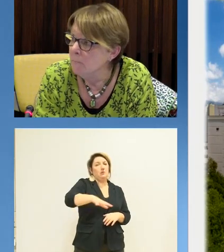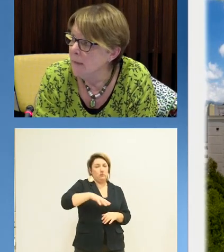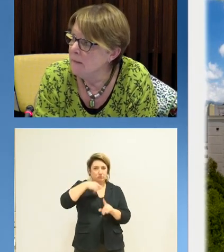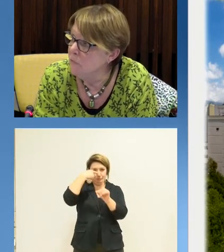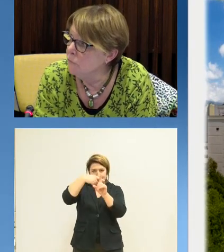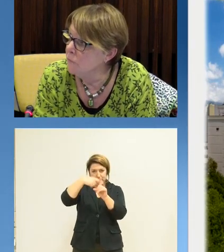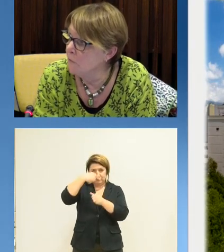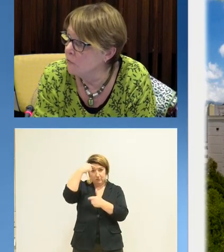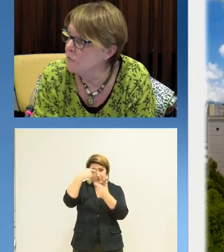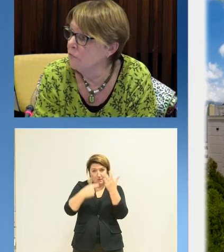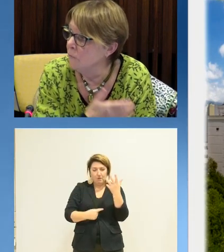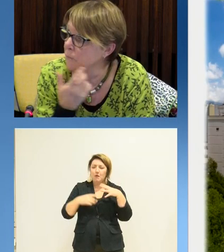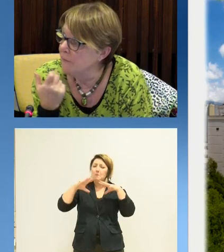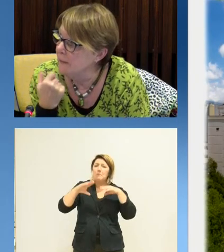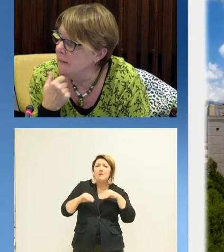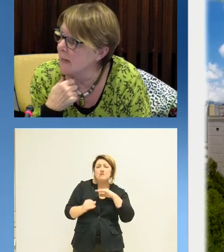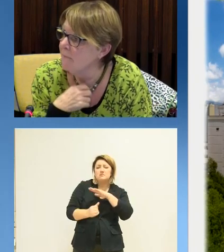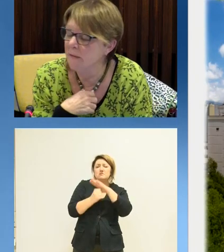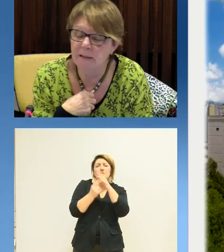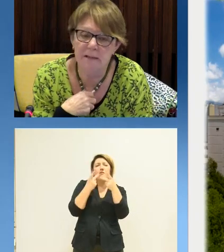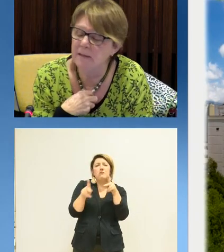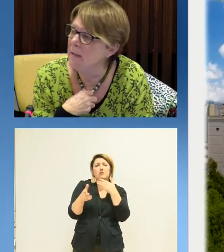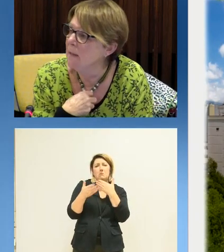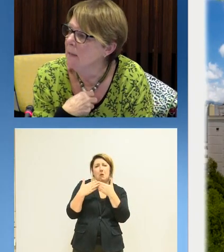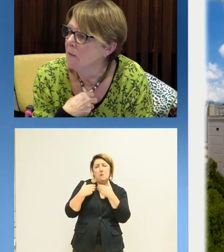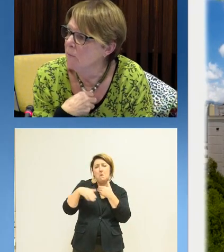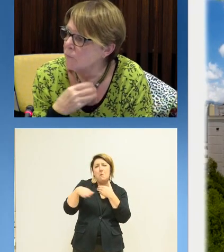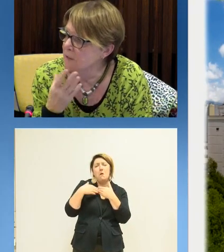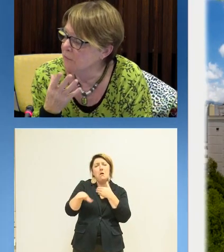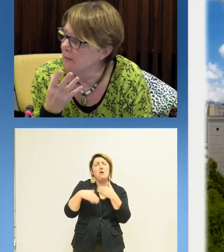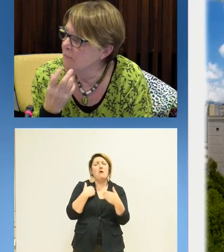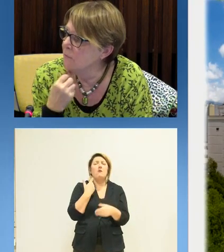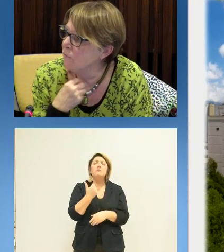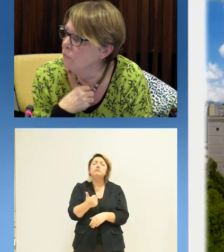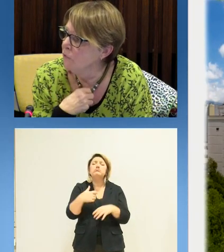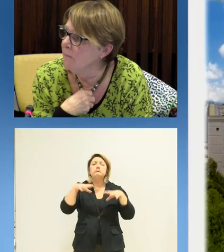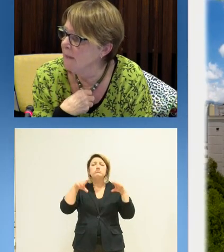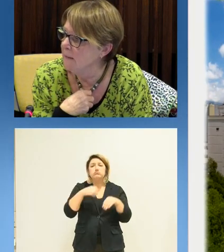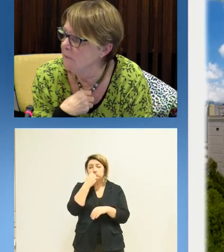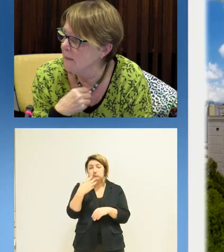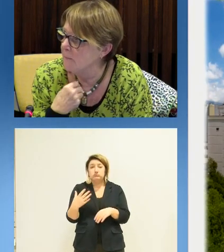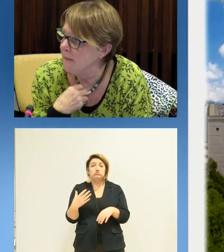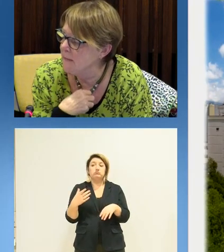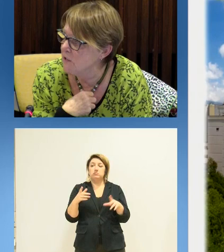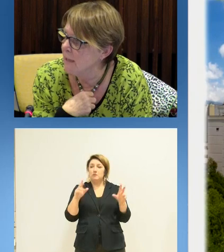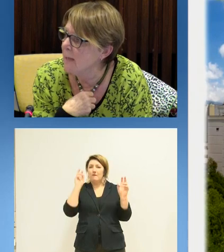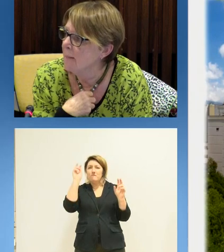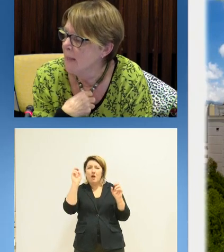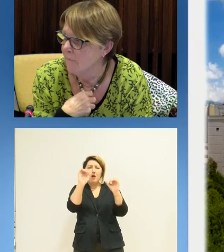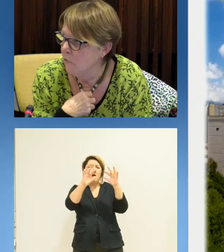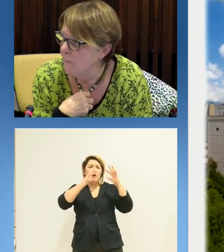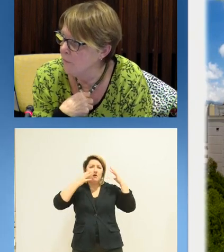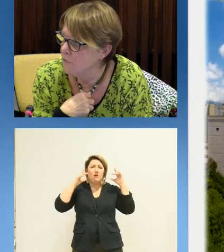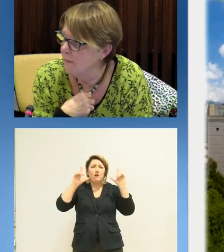situé à 10 minutes du centre comme vous pouvez le lire avec des qualités pour ce qui concerne la villeneuve de grenoble des qualités verte et paysagère